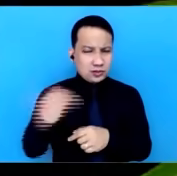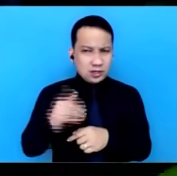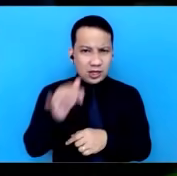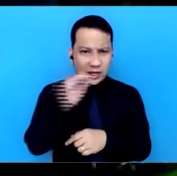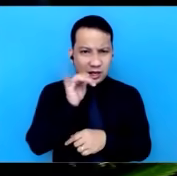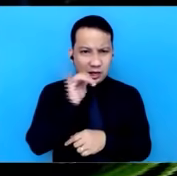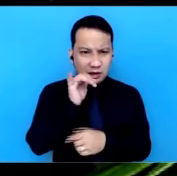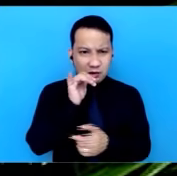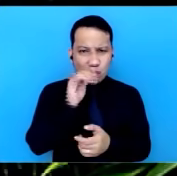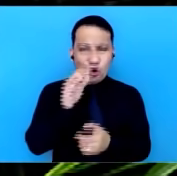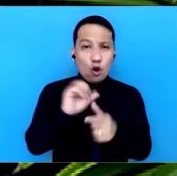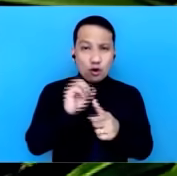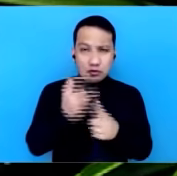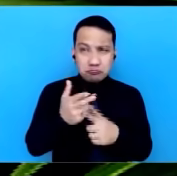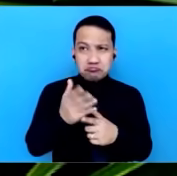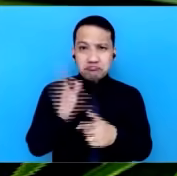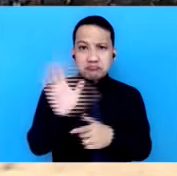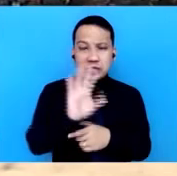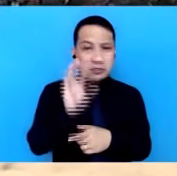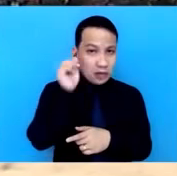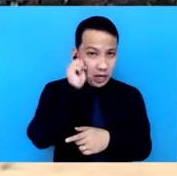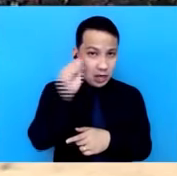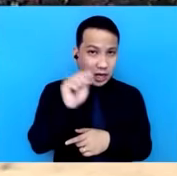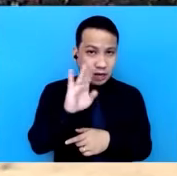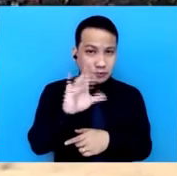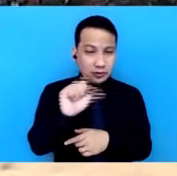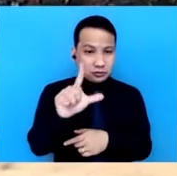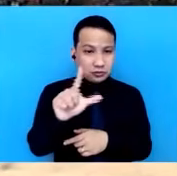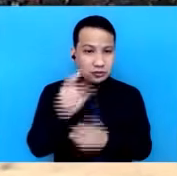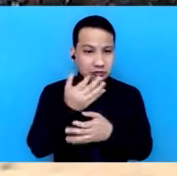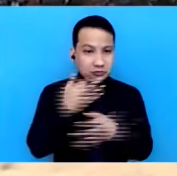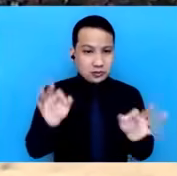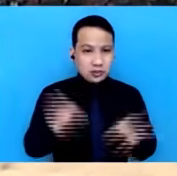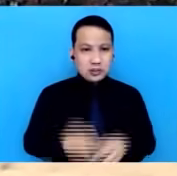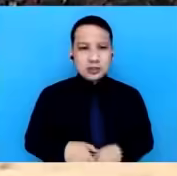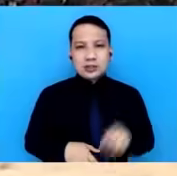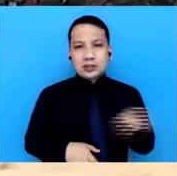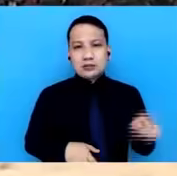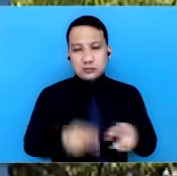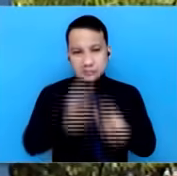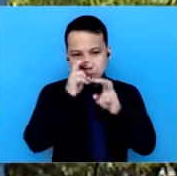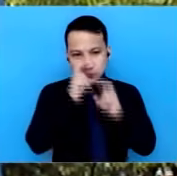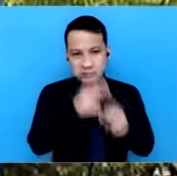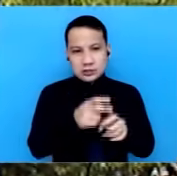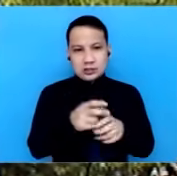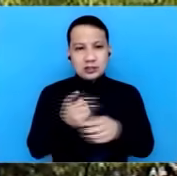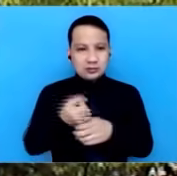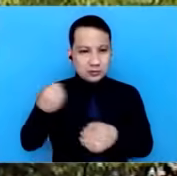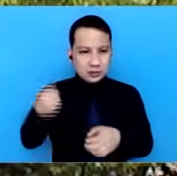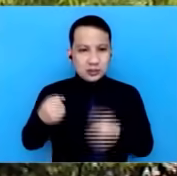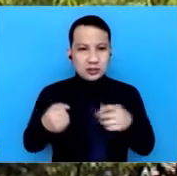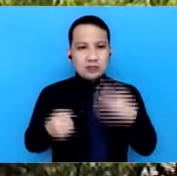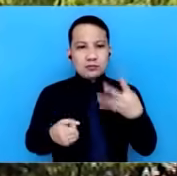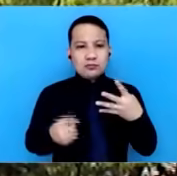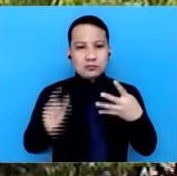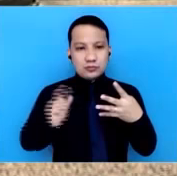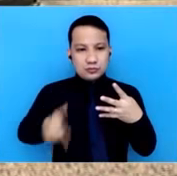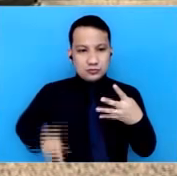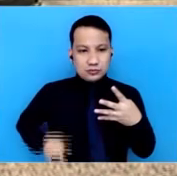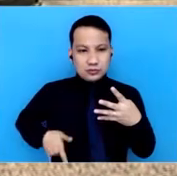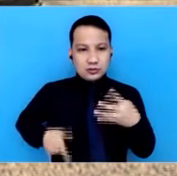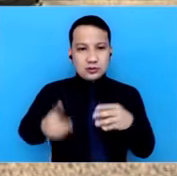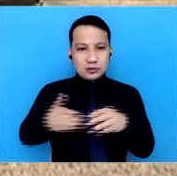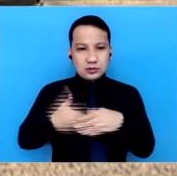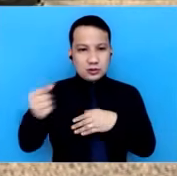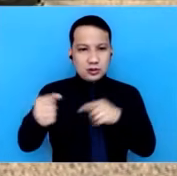Abalos, kaya nakalaya agad si Cuenca. Nasa restrictive custody muna at inisarmahan ang apat na pulis na humabol kay Cuenca